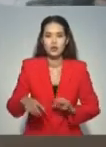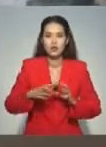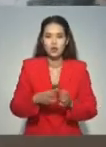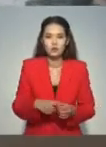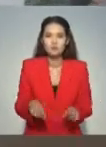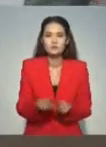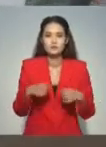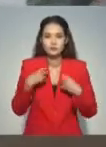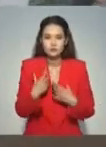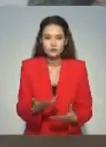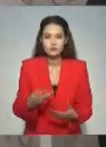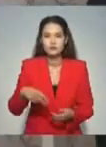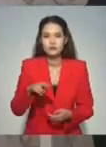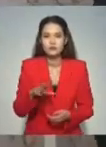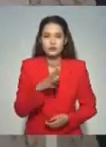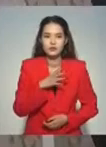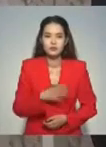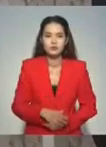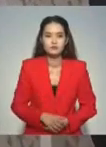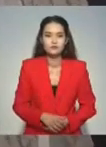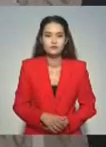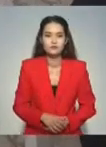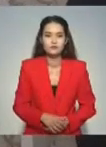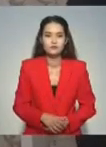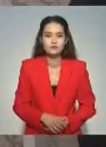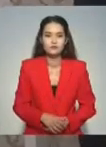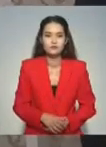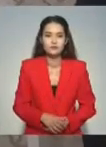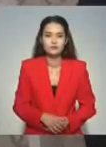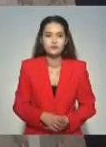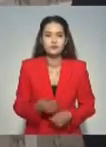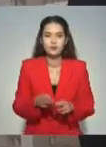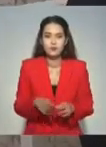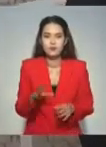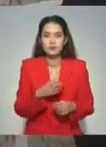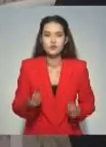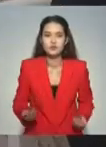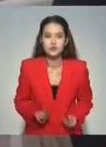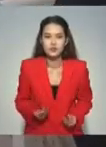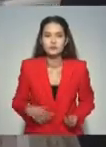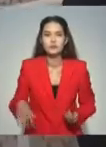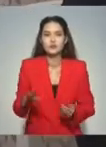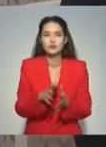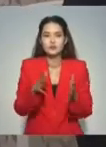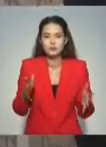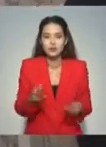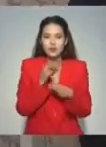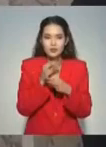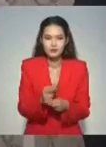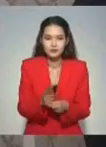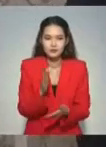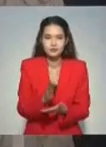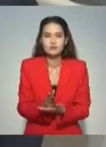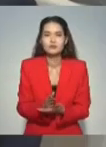самоотверженного труда и патриотизма. Не каждый на этом земном шаре может похвастаться, что дошел до